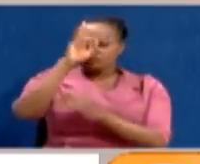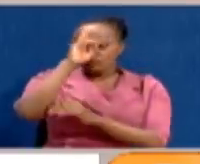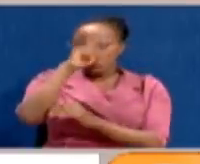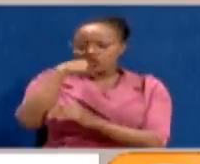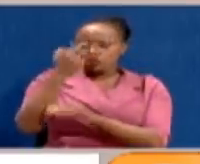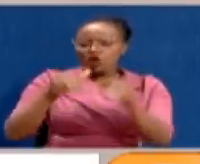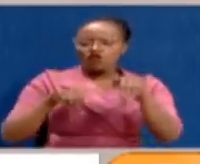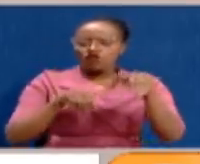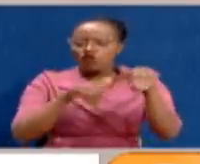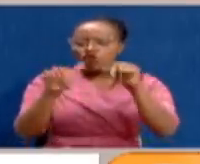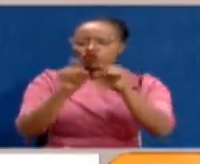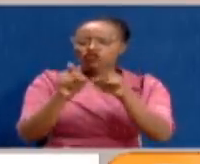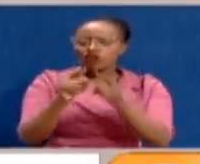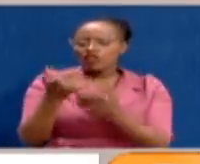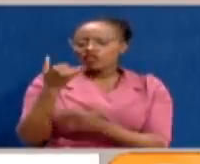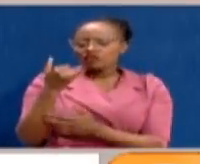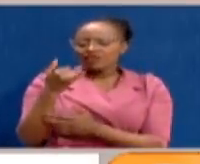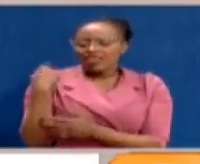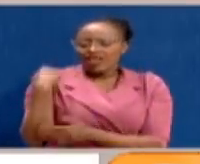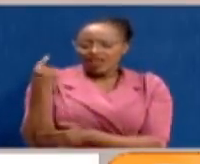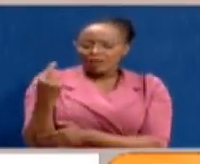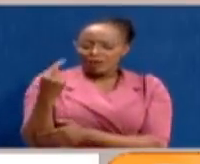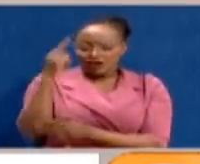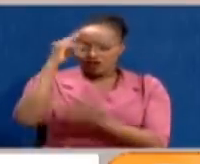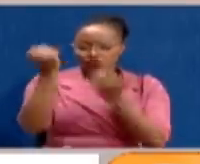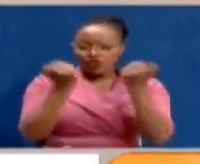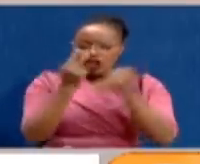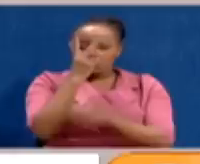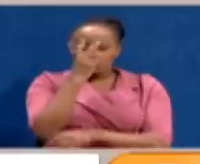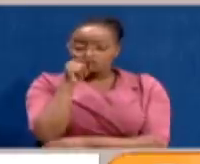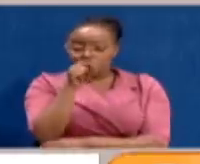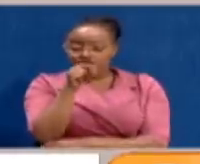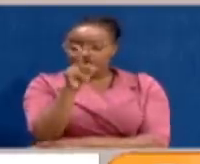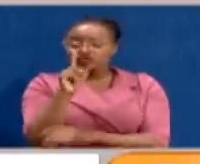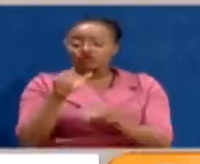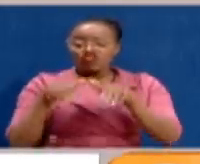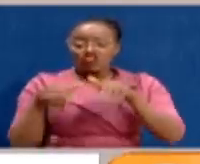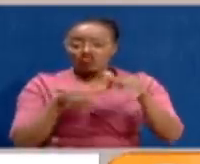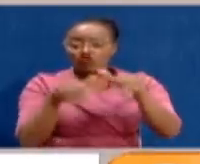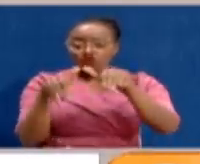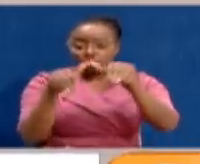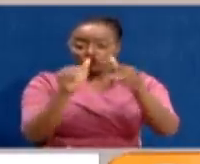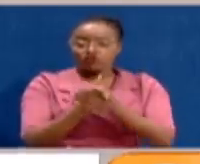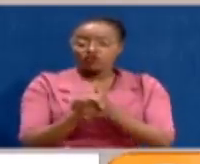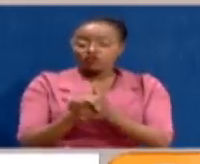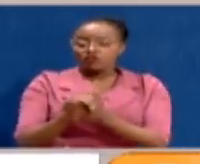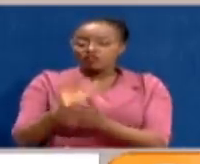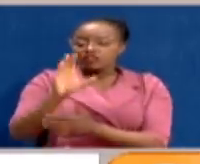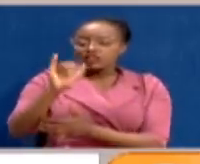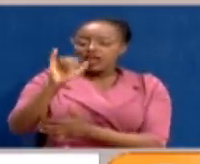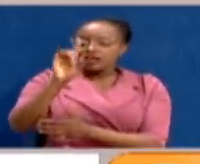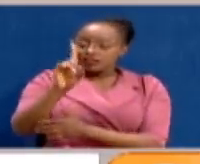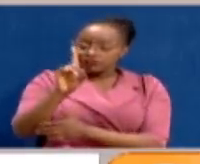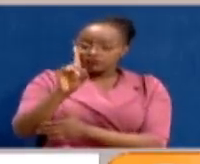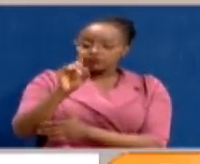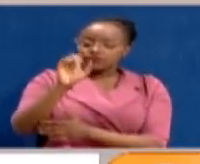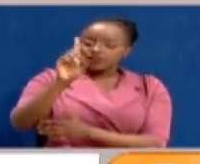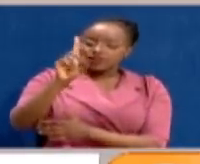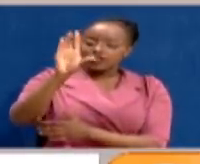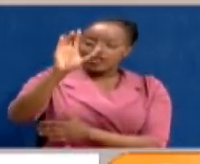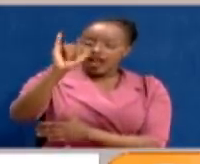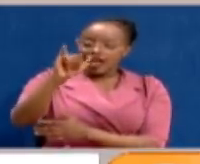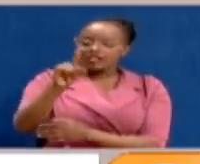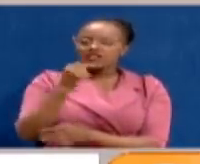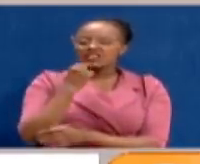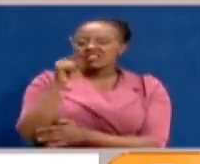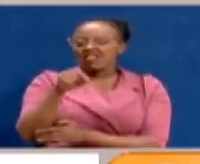na nambari za usajili za gari alizodai kwamba zinamvizia. Hata hivyo, mkurugenzi wa CID nchini George Kinoti ameyataja